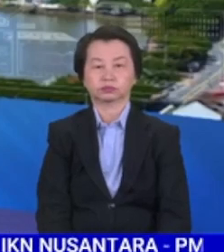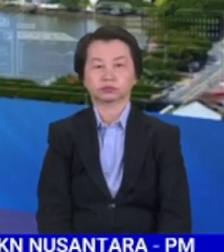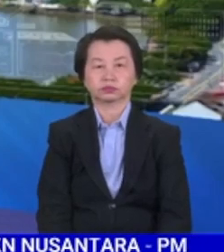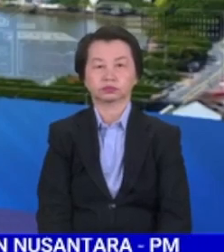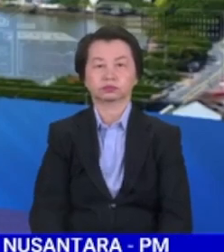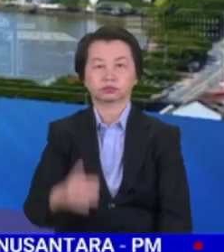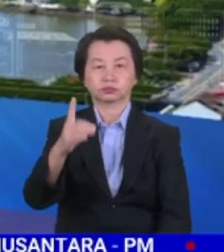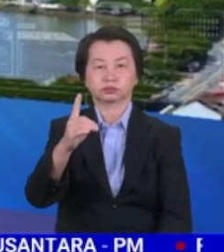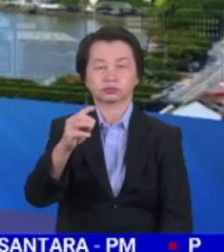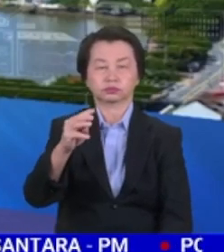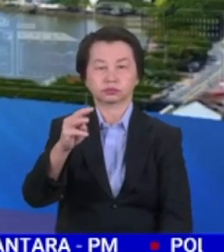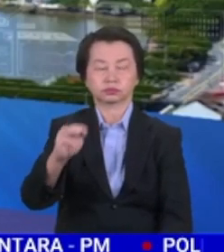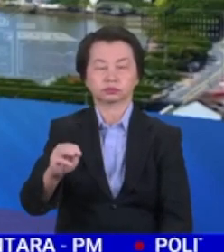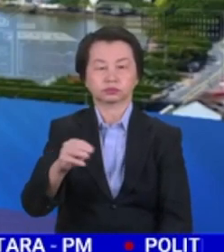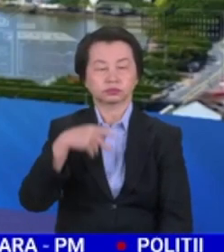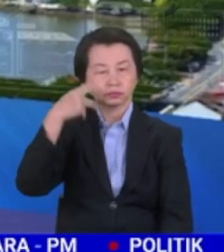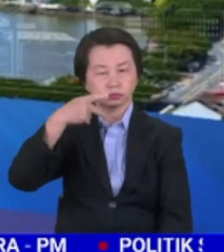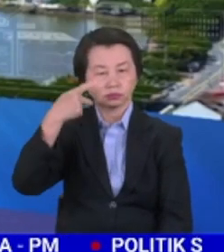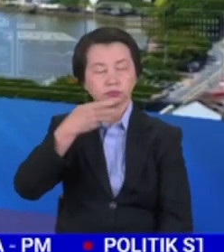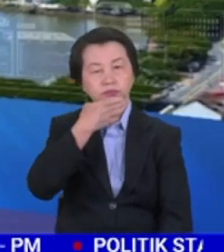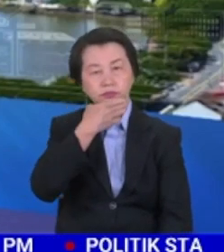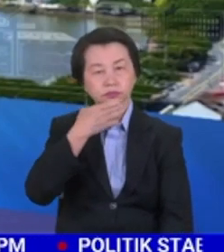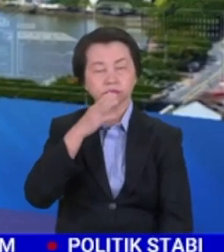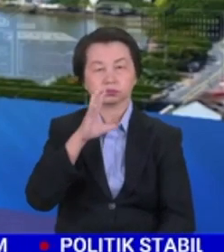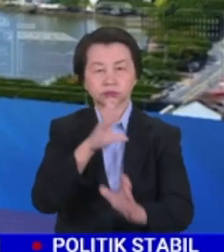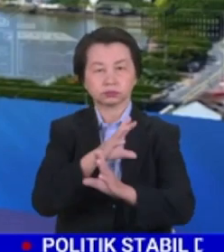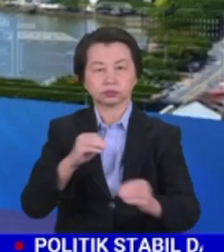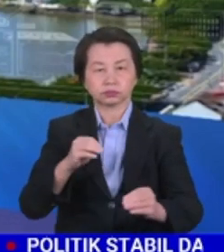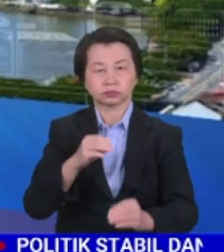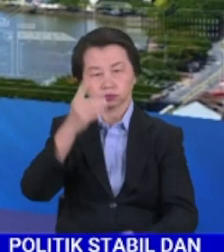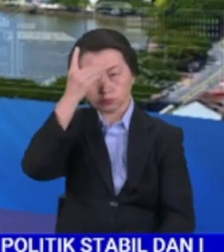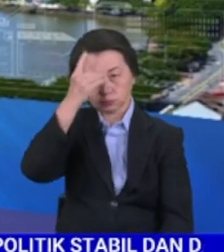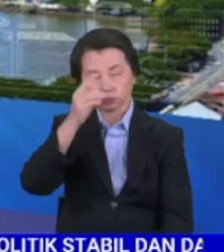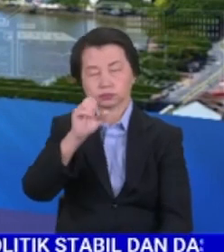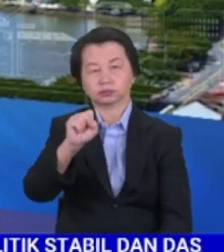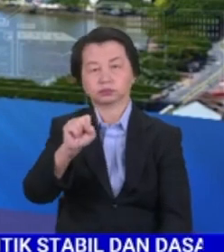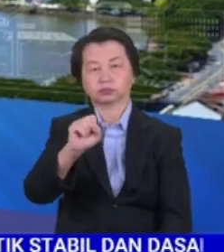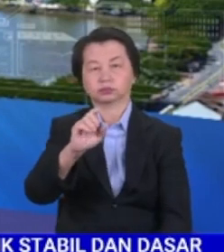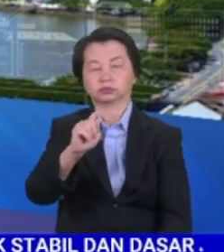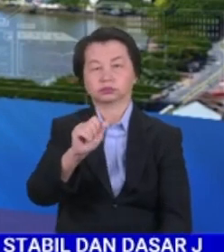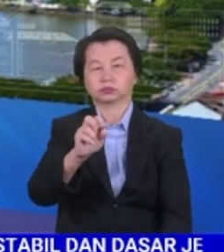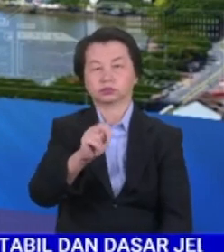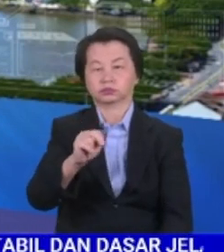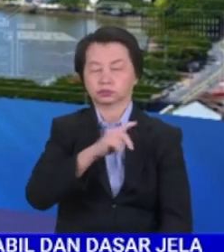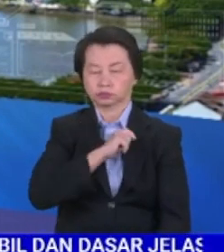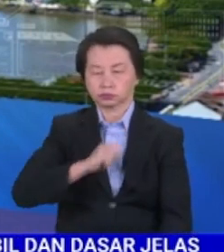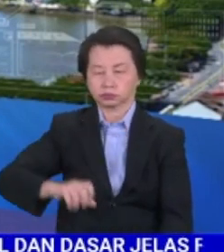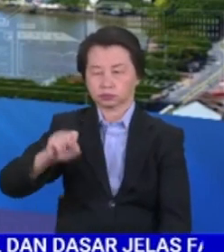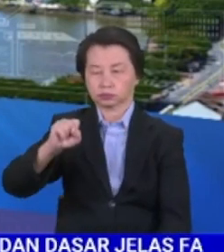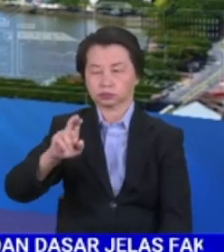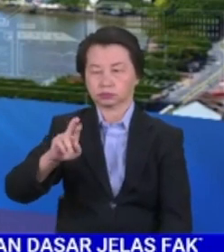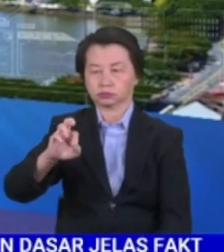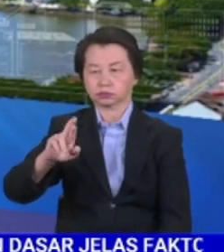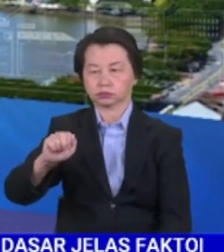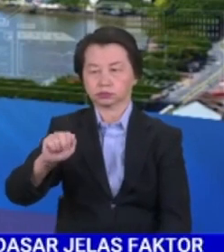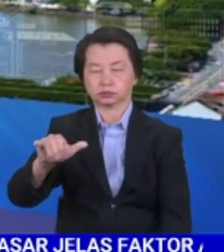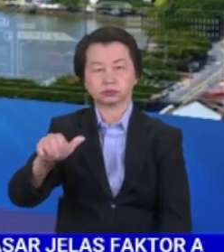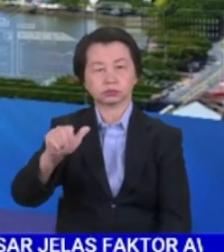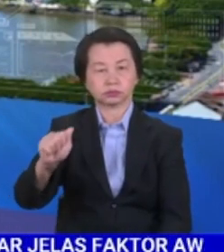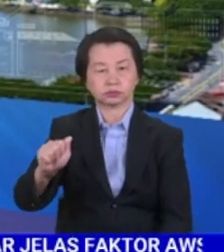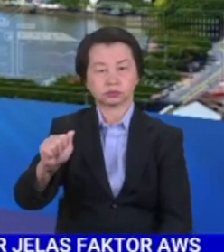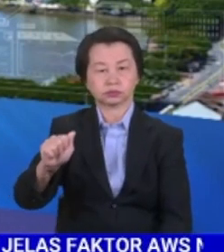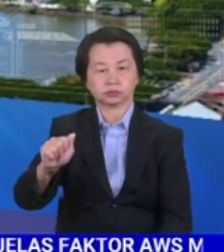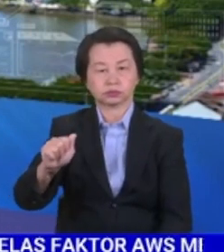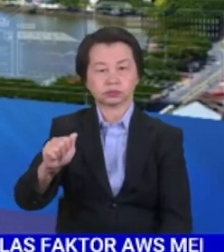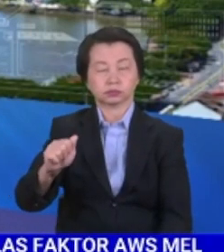Duli Yang Amat Mulia Raja Puan Muda Perak Darul Rizwan, Datuk Seri Diraja Tan Sri Tunku Soraya Almarhum Sultan Abdul Halim